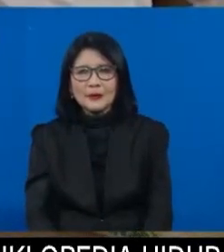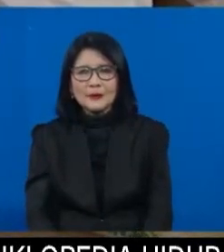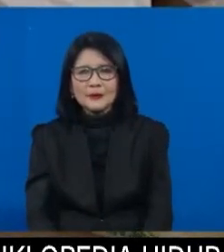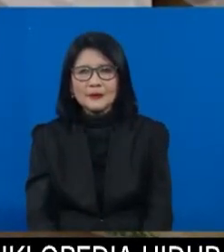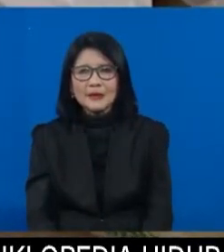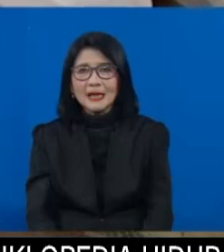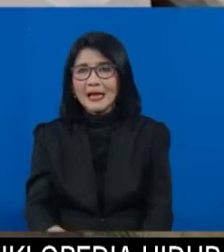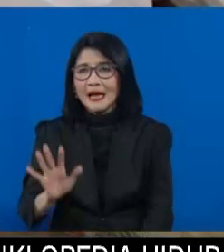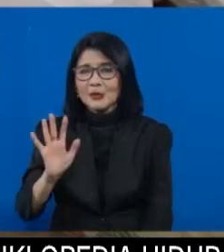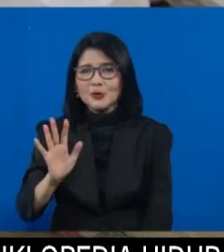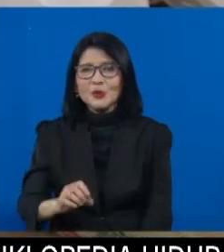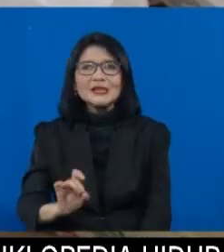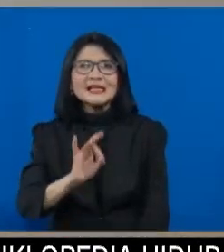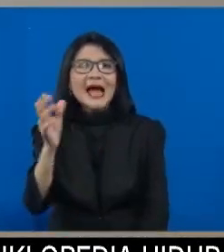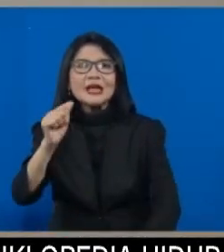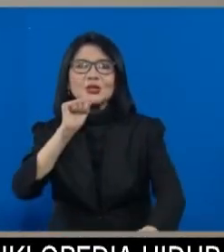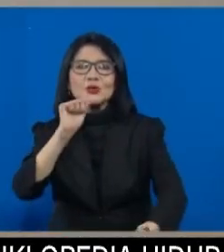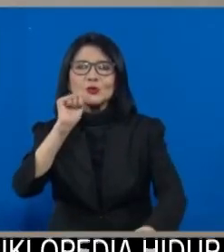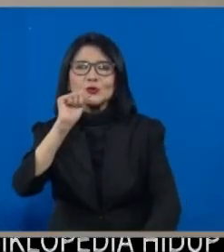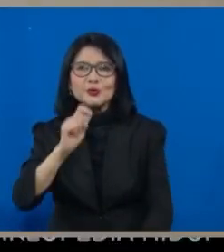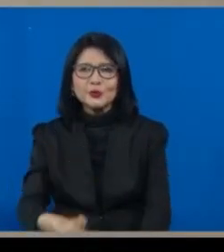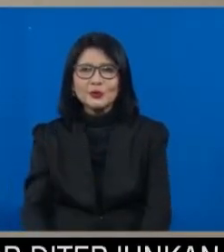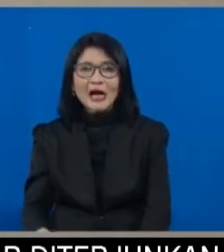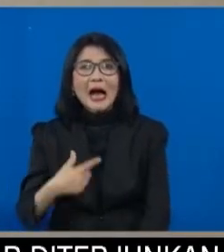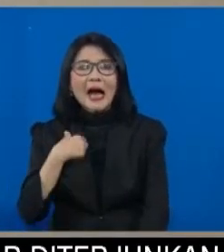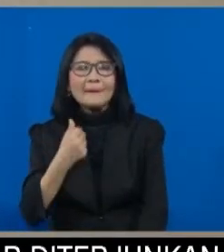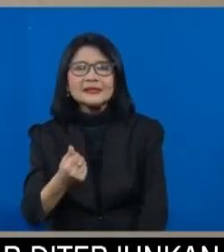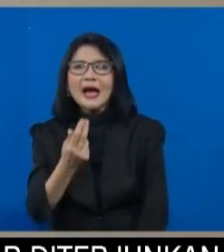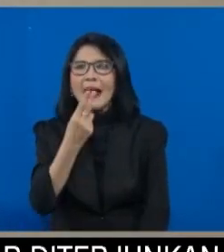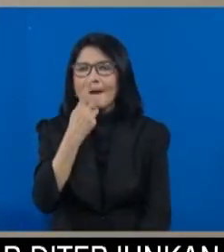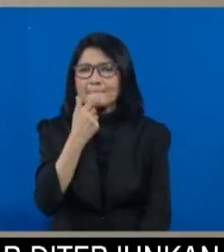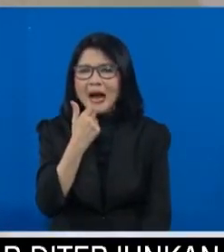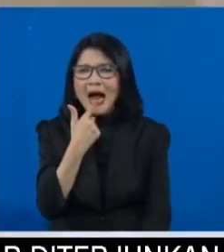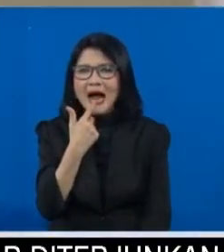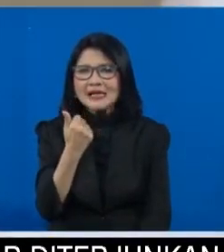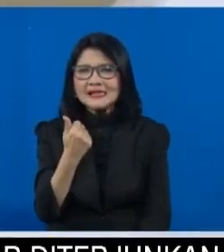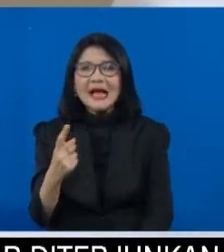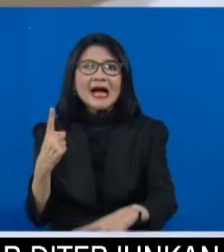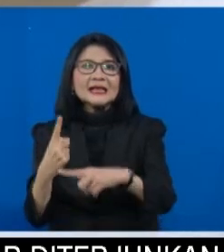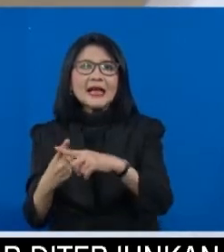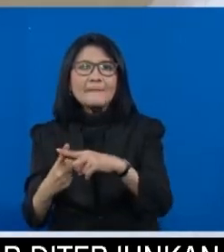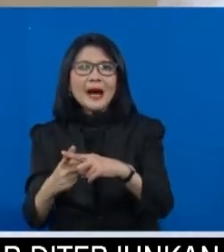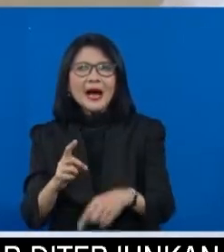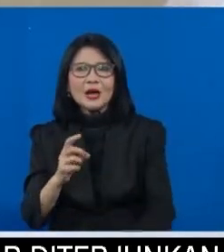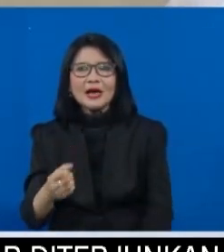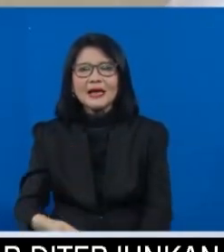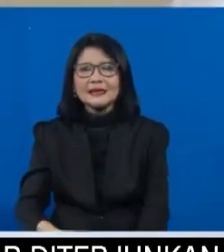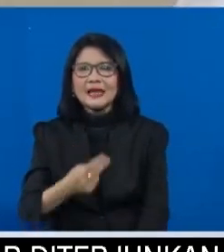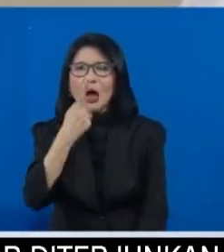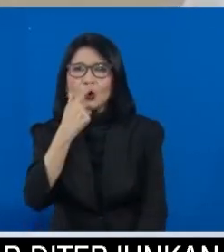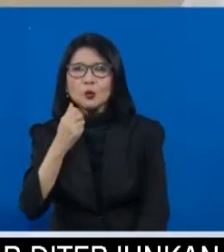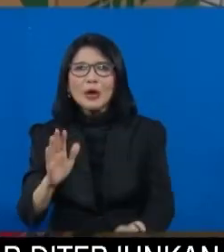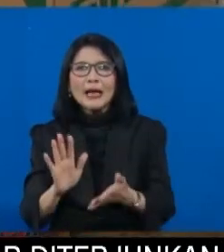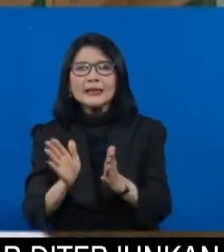Eits, bukan hanya susu saja ya. Untuk menghasilkan rasa manis legit perlu tambahan bahan lainnya seperti gula dan